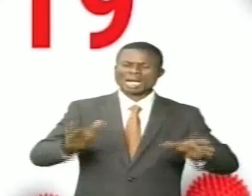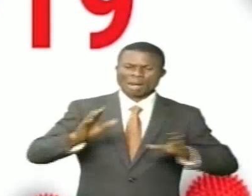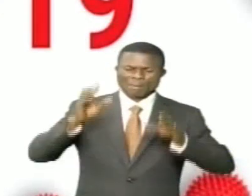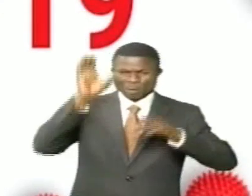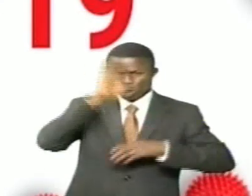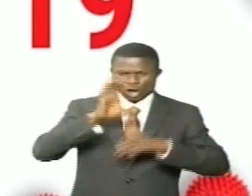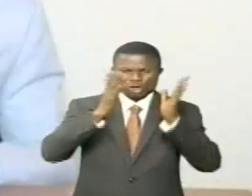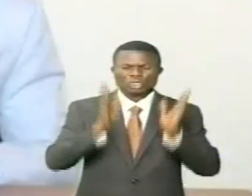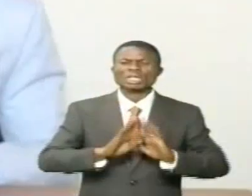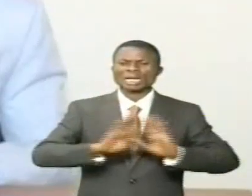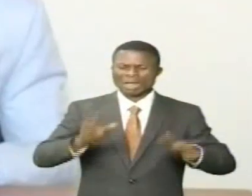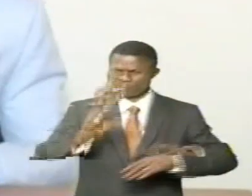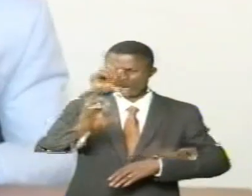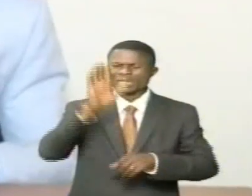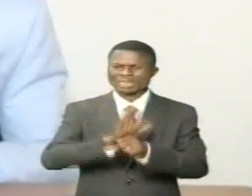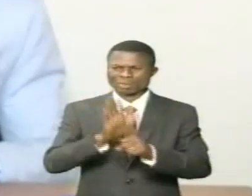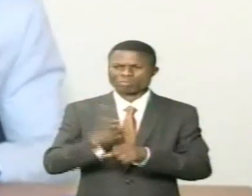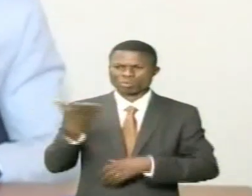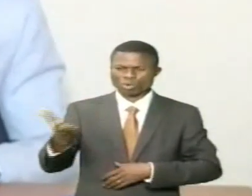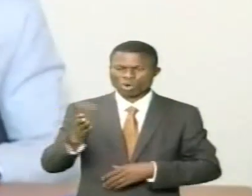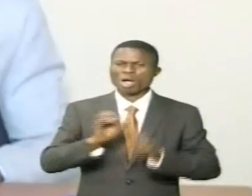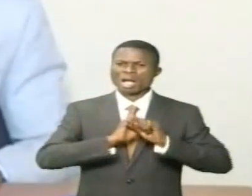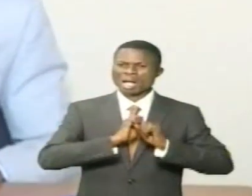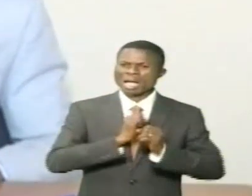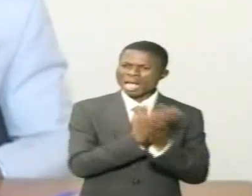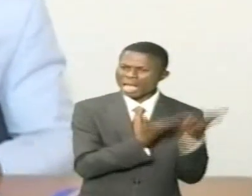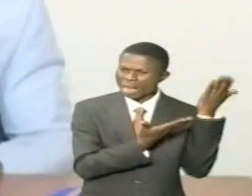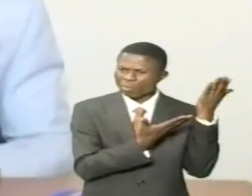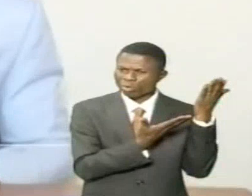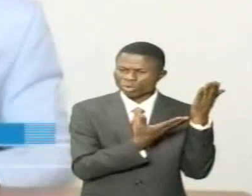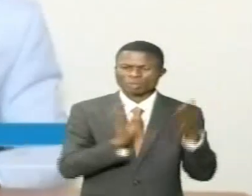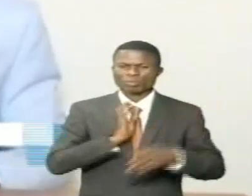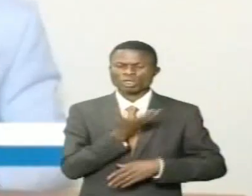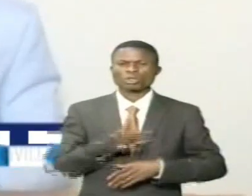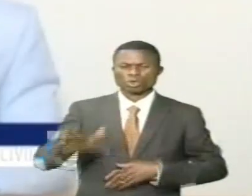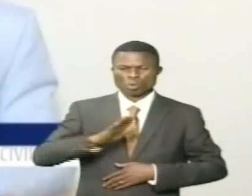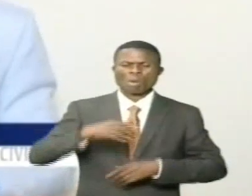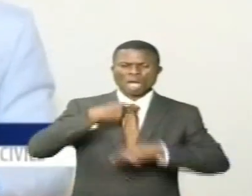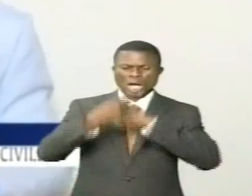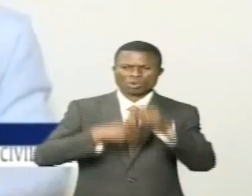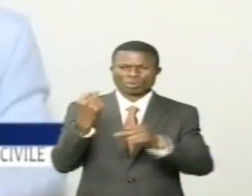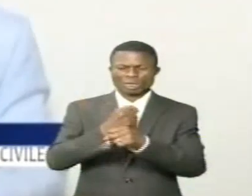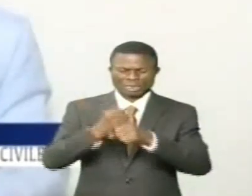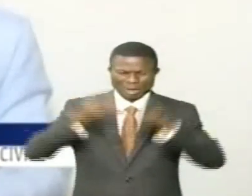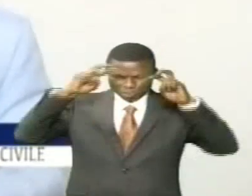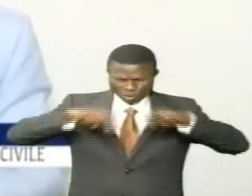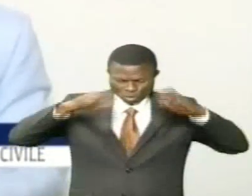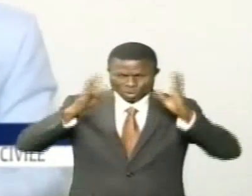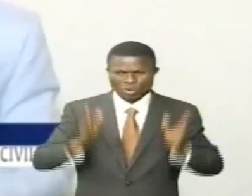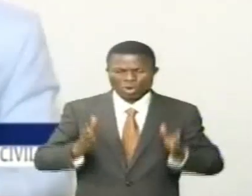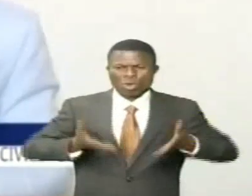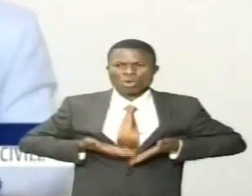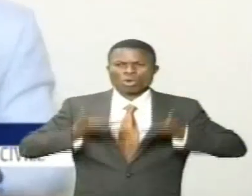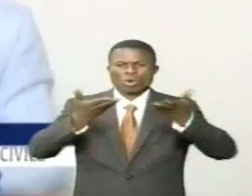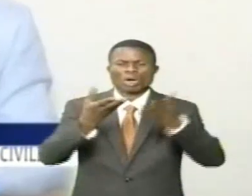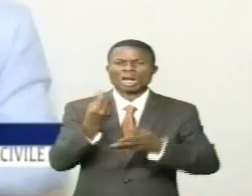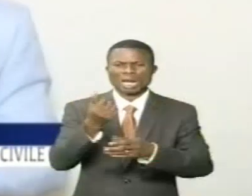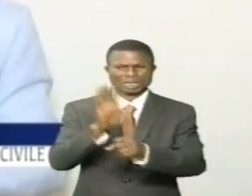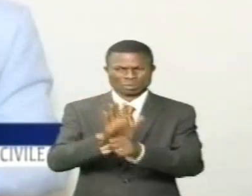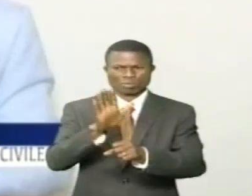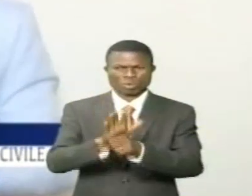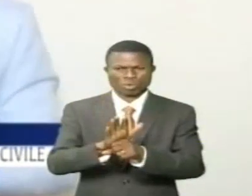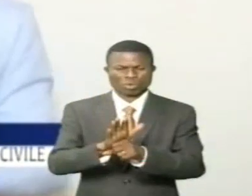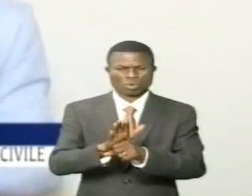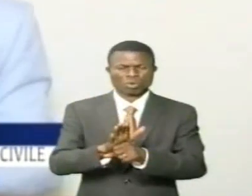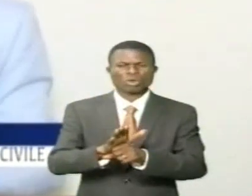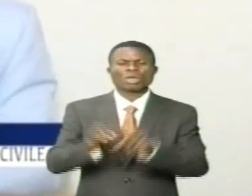de compétences. Il est alors indispensable que la RDC pense à relancer le domaine de la recherche en y consacrant des moyens conséquents et en